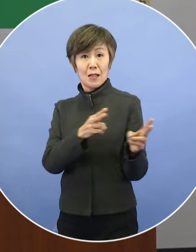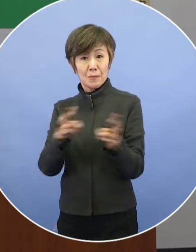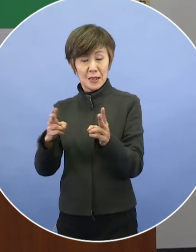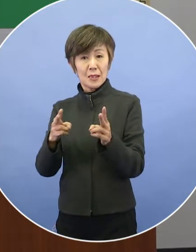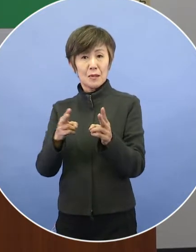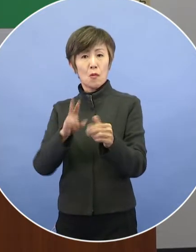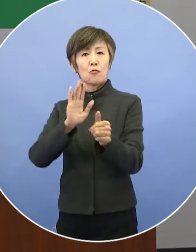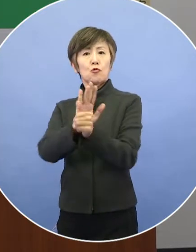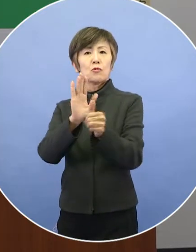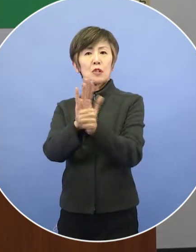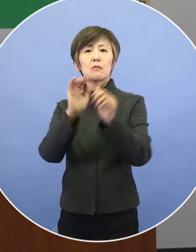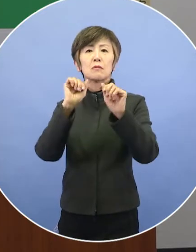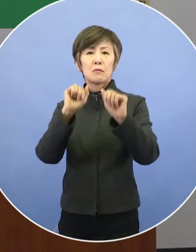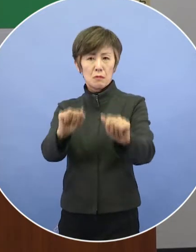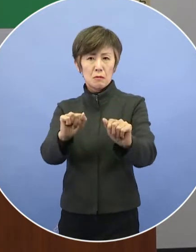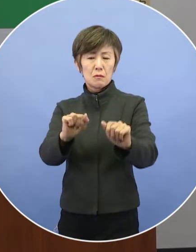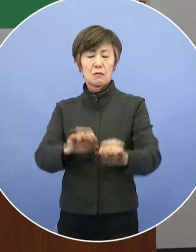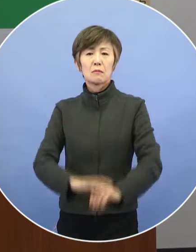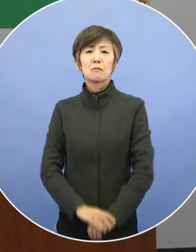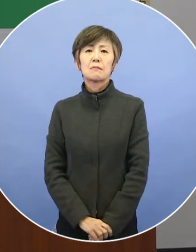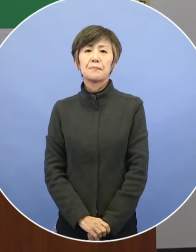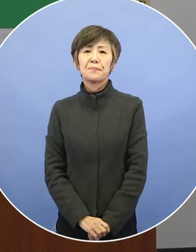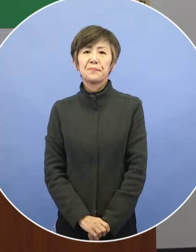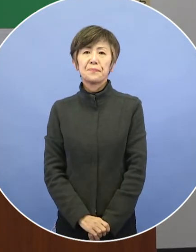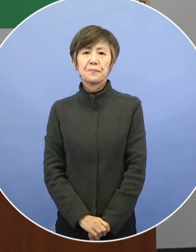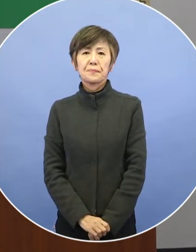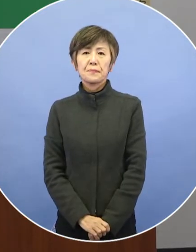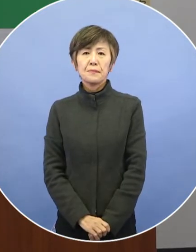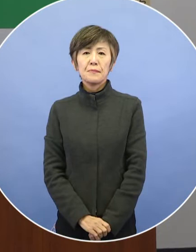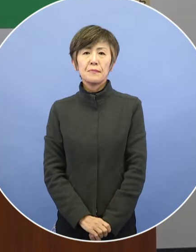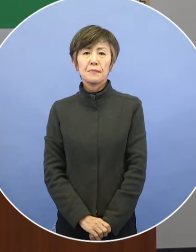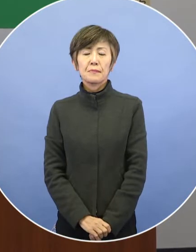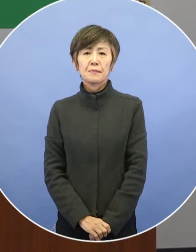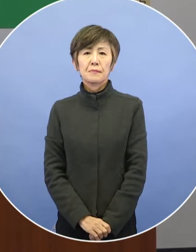ものに助成をしていくというものでございます